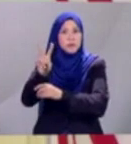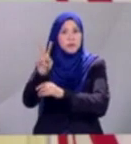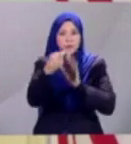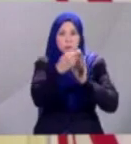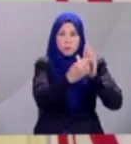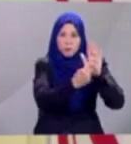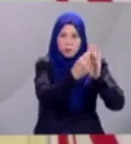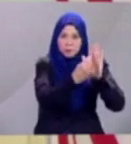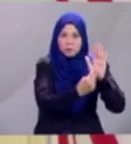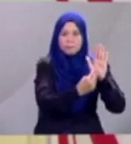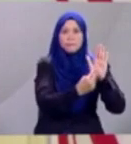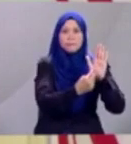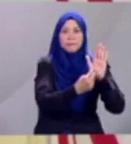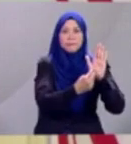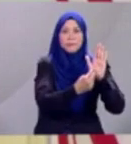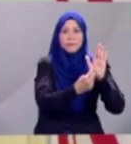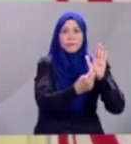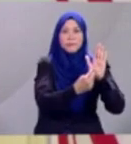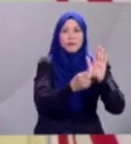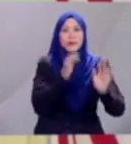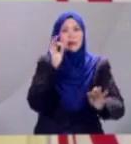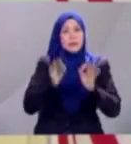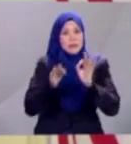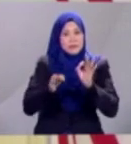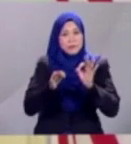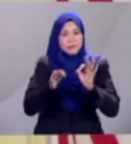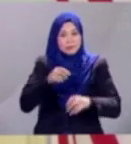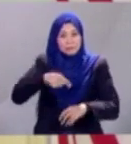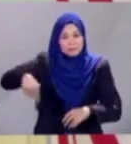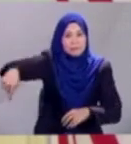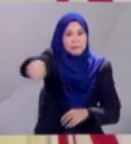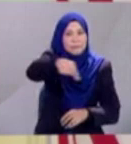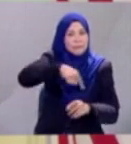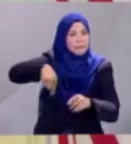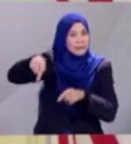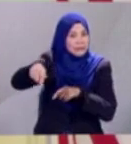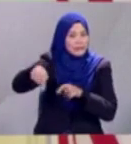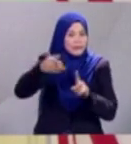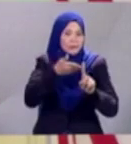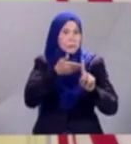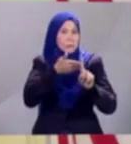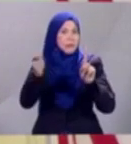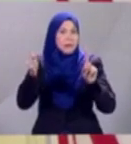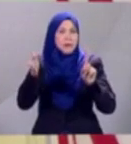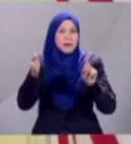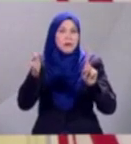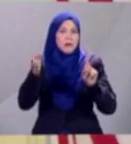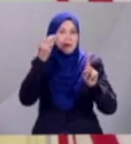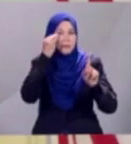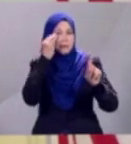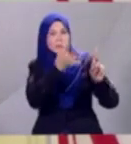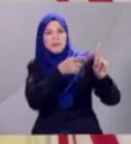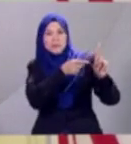peraturannya, iaitu jika mereka engkar dengan peraturan yang